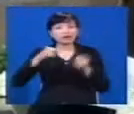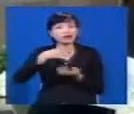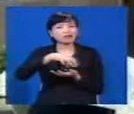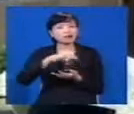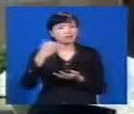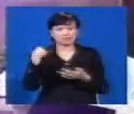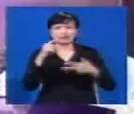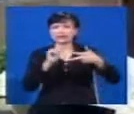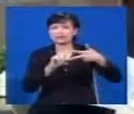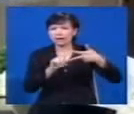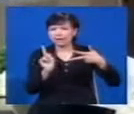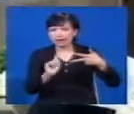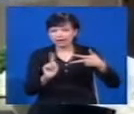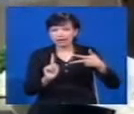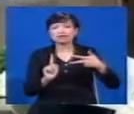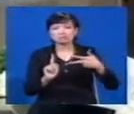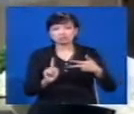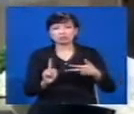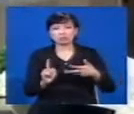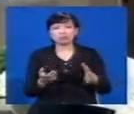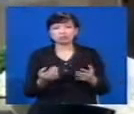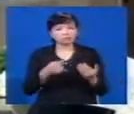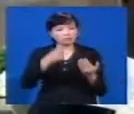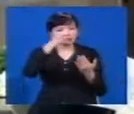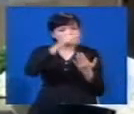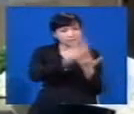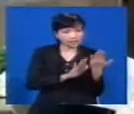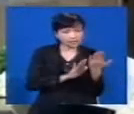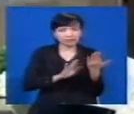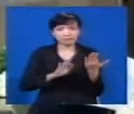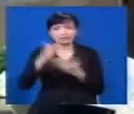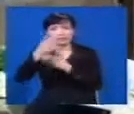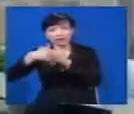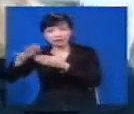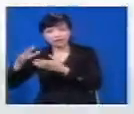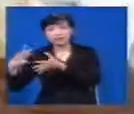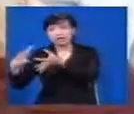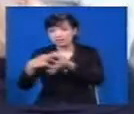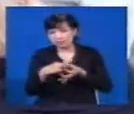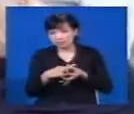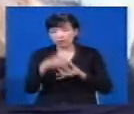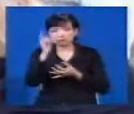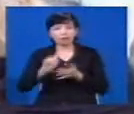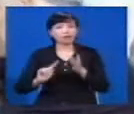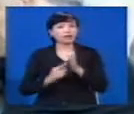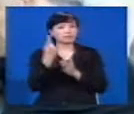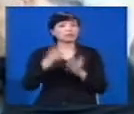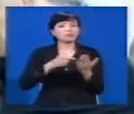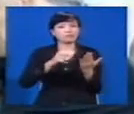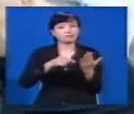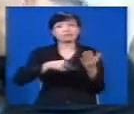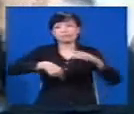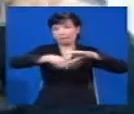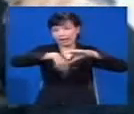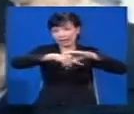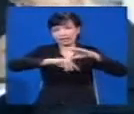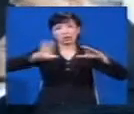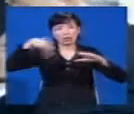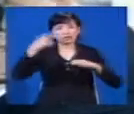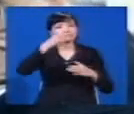างที่2คือช่องว่างจากการเชื่อมโยงภายในประเทศว่าการเชื่อมโยงนั้นต้องเริ่มจากในประเทศ